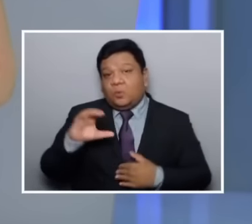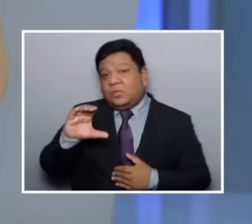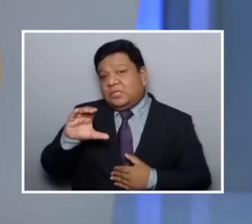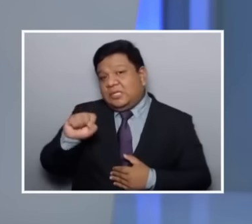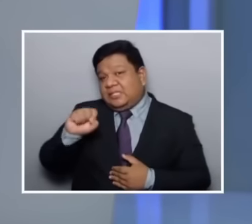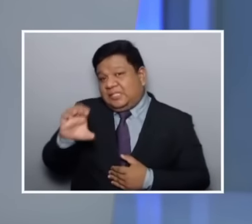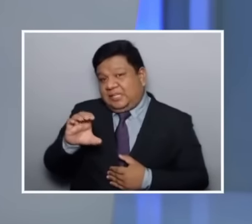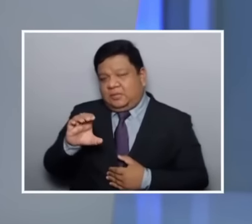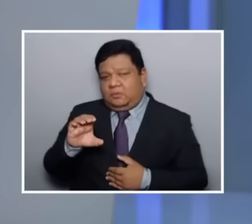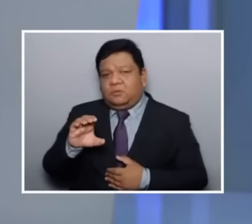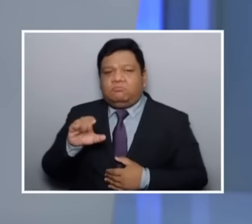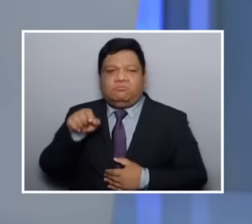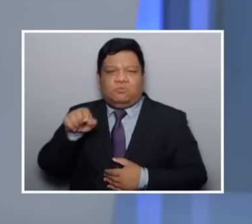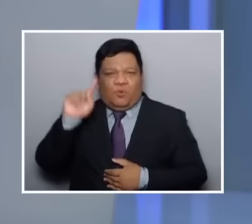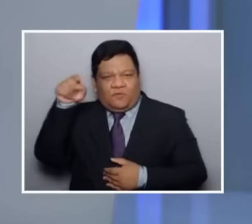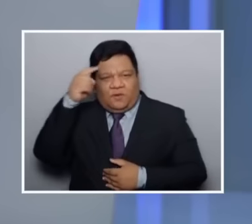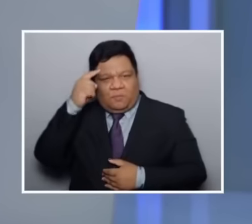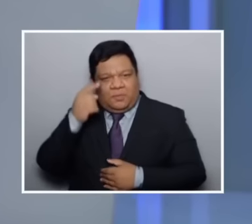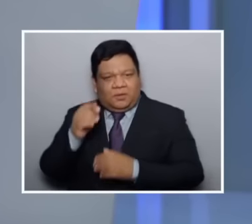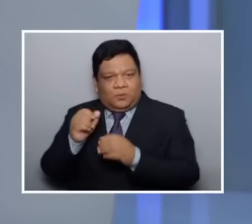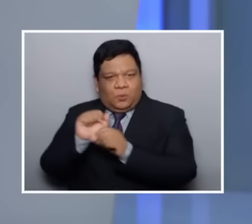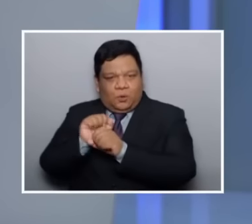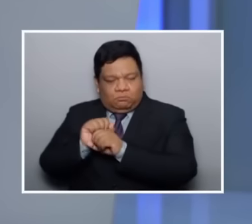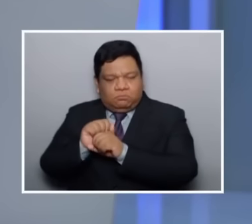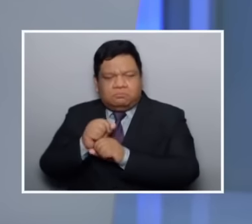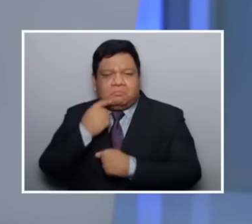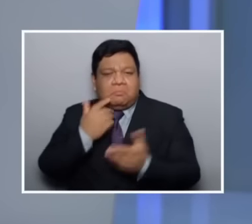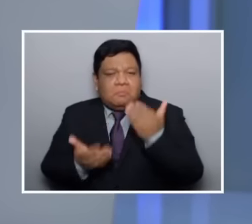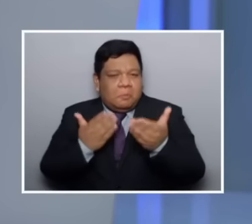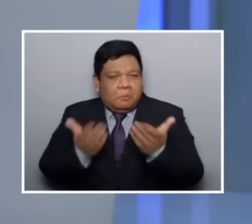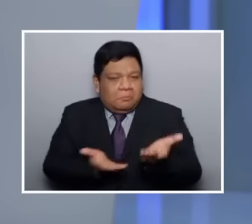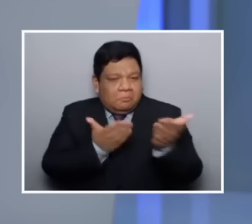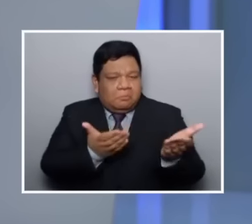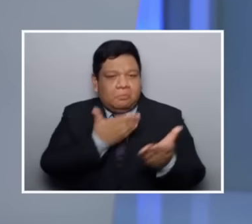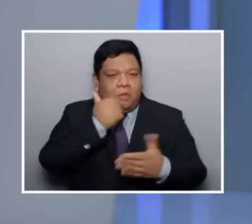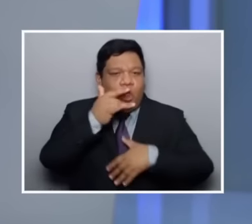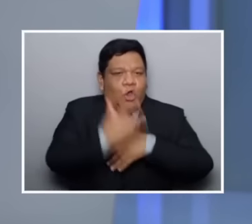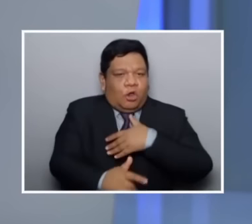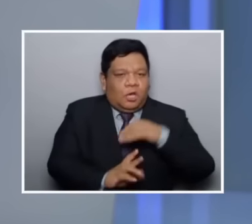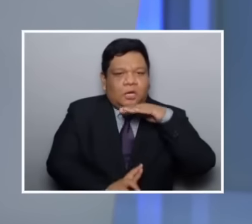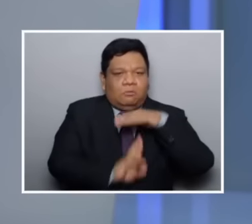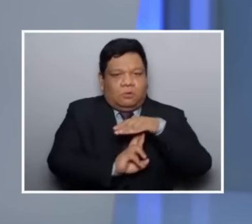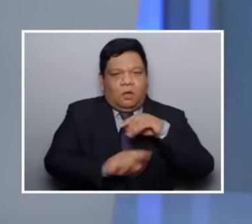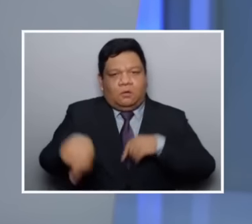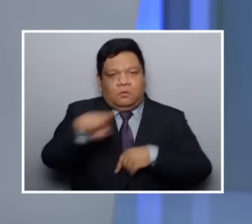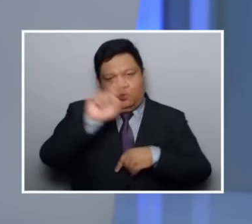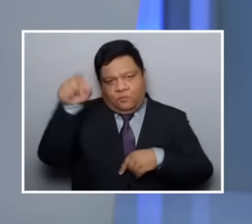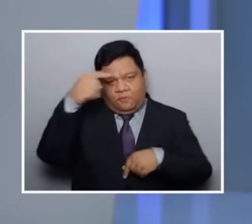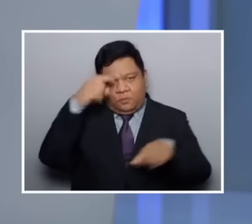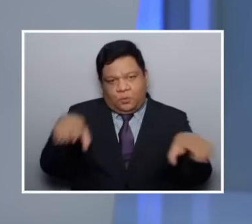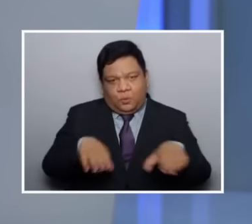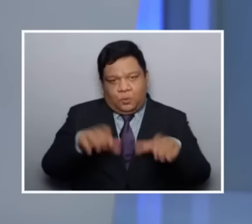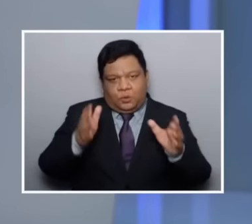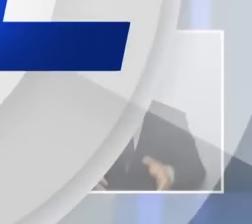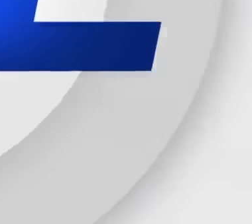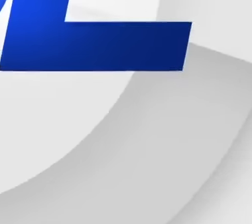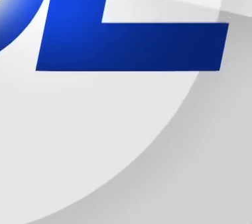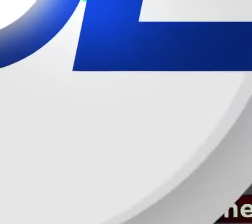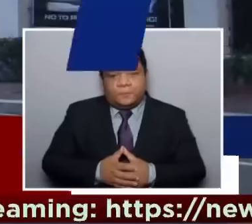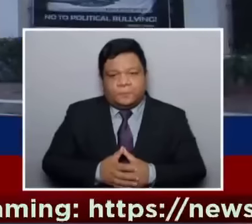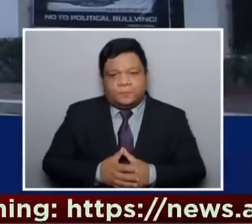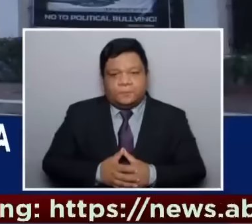ay ang mas maagang pagre-retiro ng mga government employees. Nagpapatrol, Buena Cos.